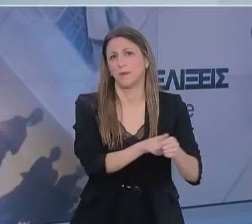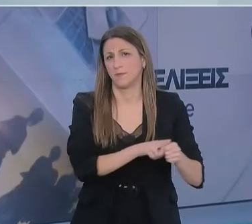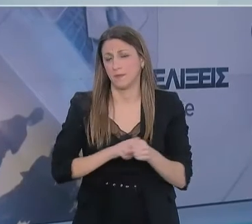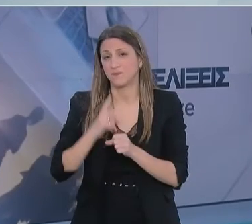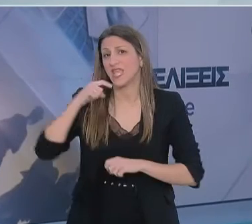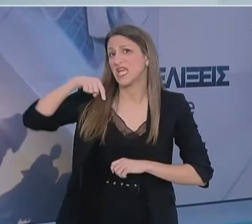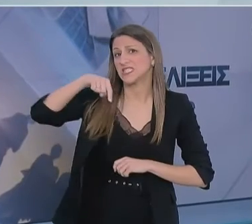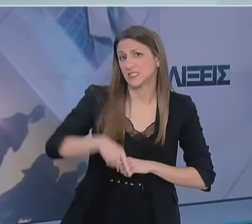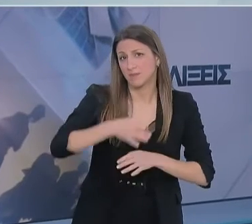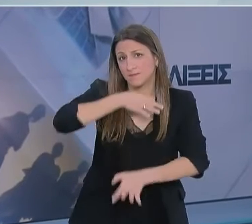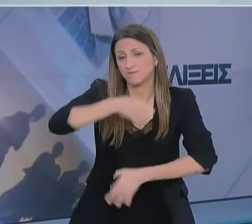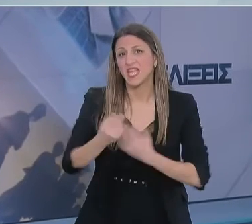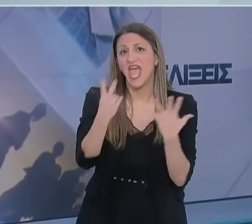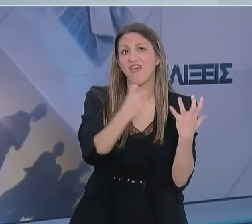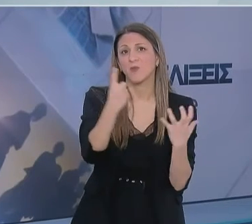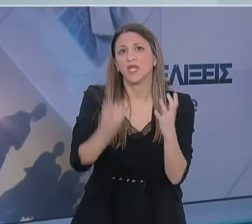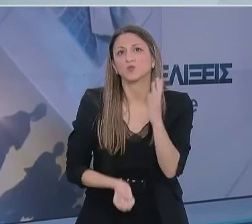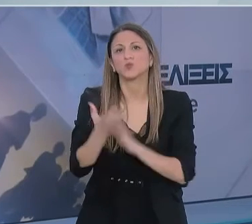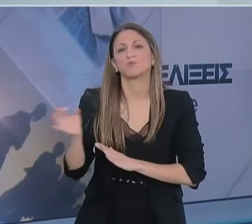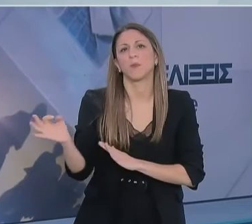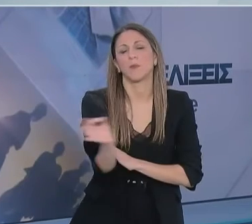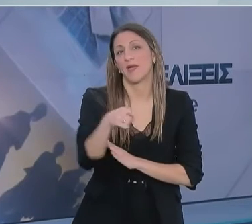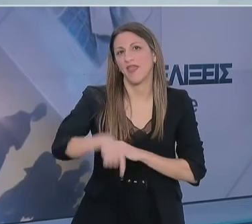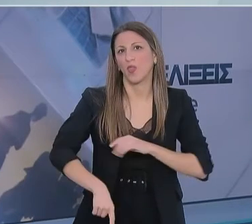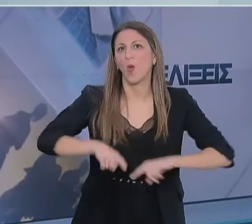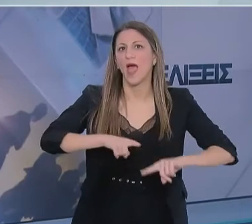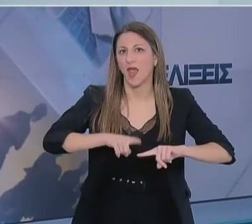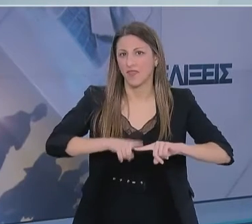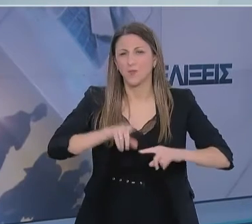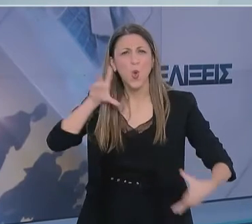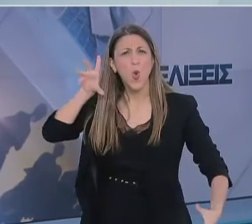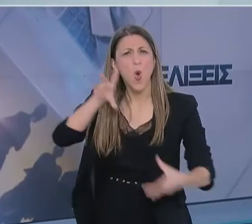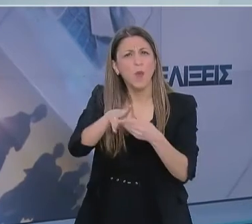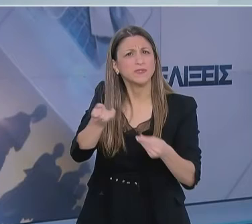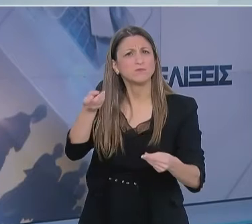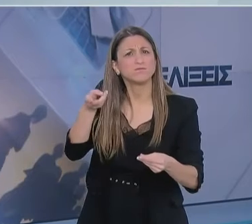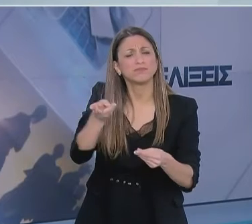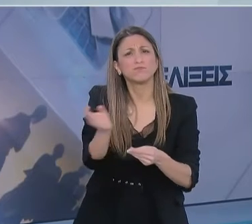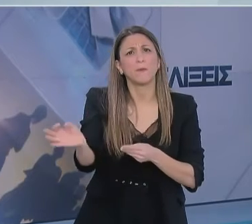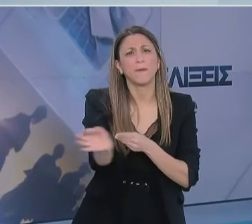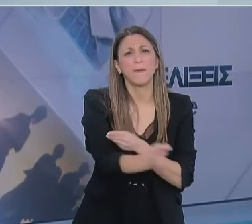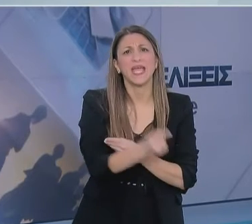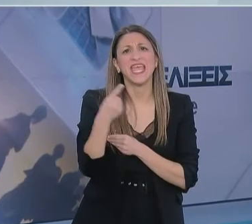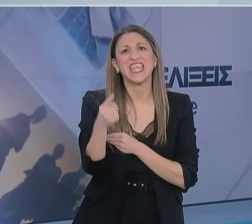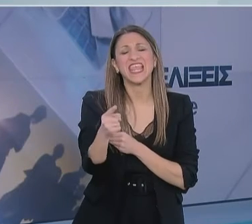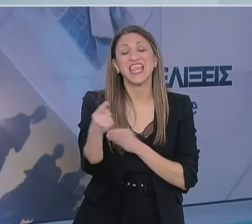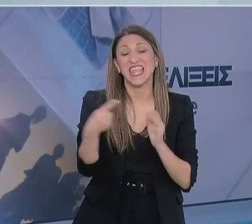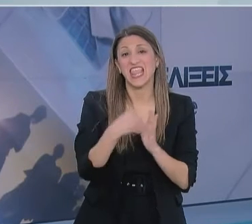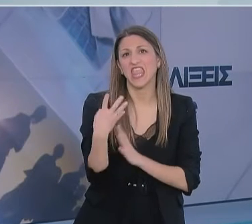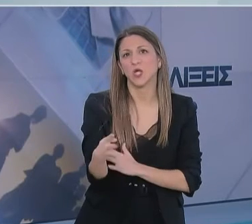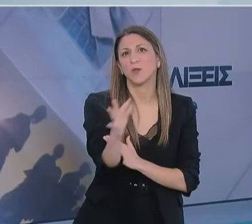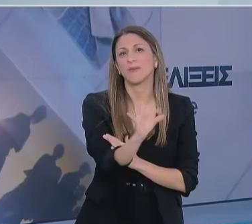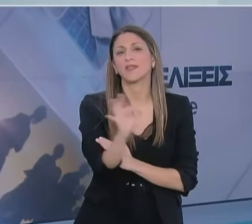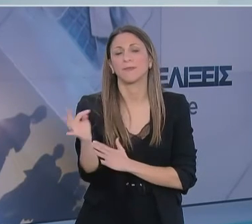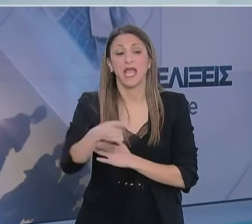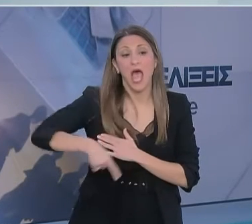Σήμερα ανακοινώνουμε 71 νέα κρούσματα του νέου ιού στη χώρα. Ο συνολικός αριθμός των κρούσματων είναι 1955, εκ των